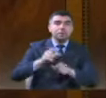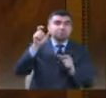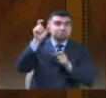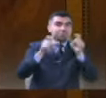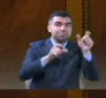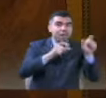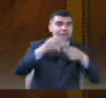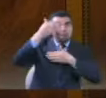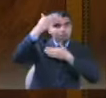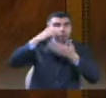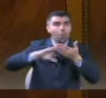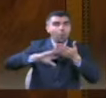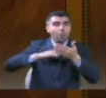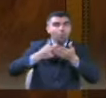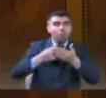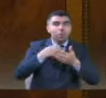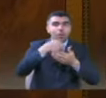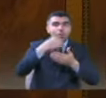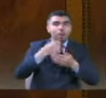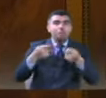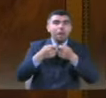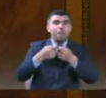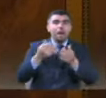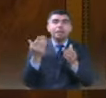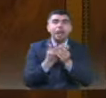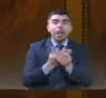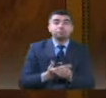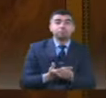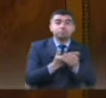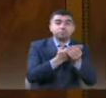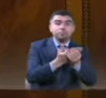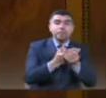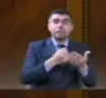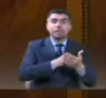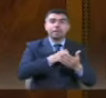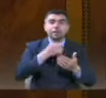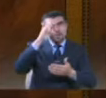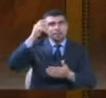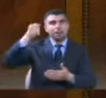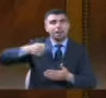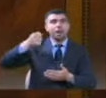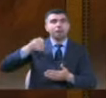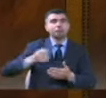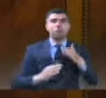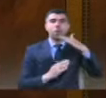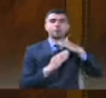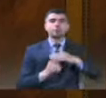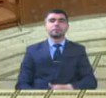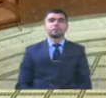المواطنين والتي لا تتوفر على من يوصل مطالبها ويدافع عنها. والسلام عليكم ورحمة الله تعالى